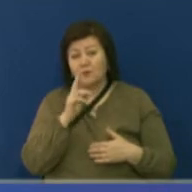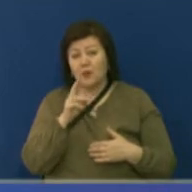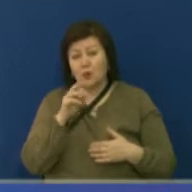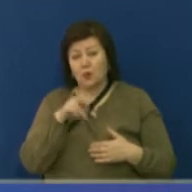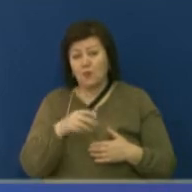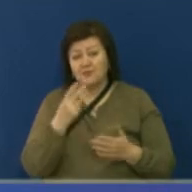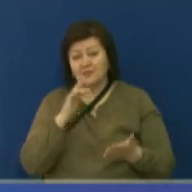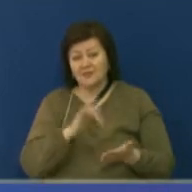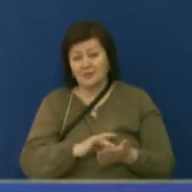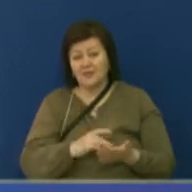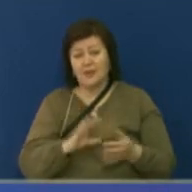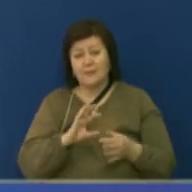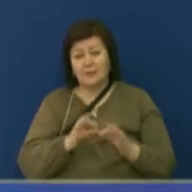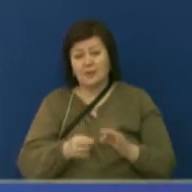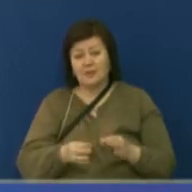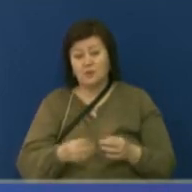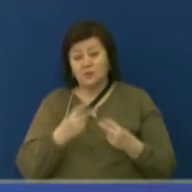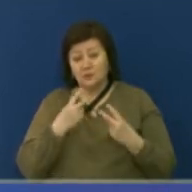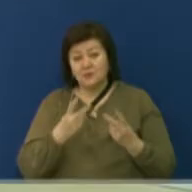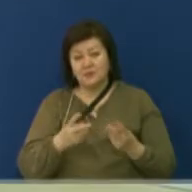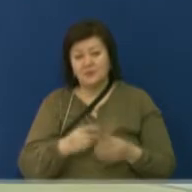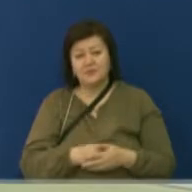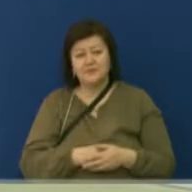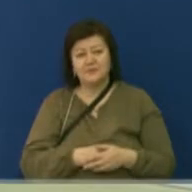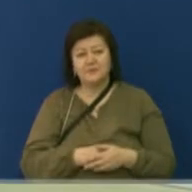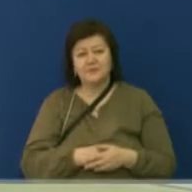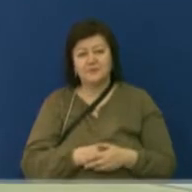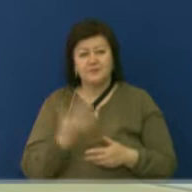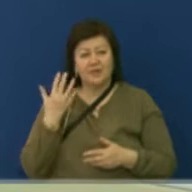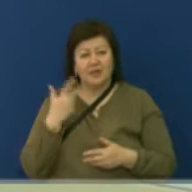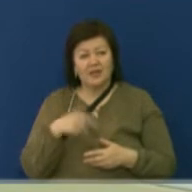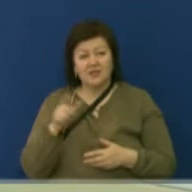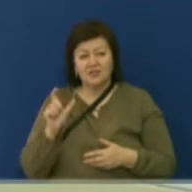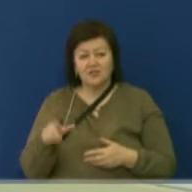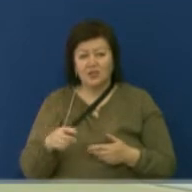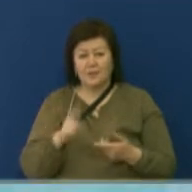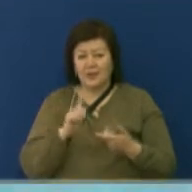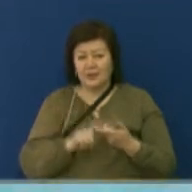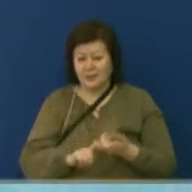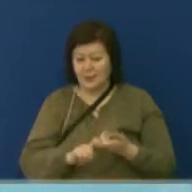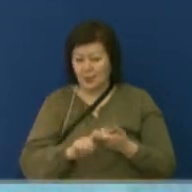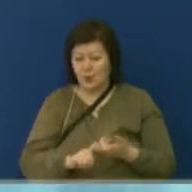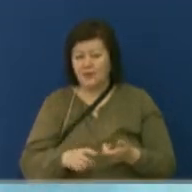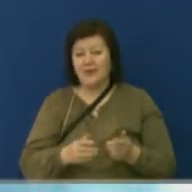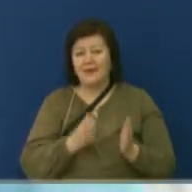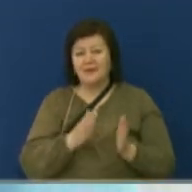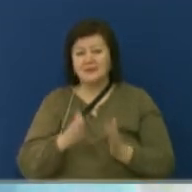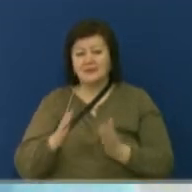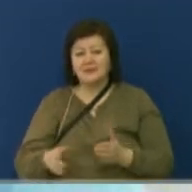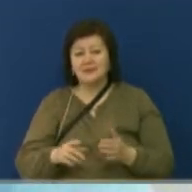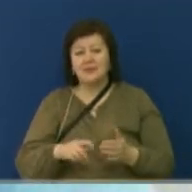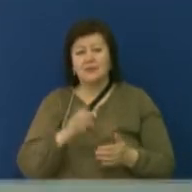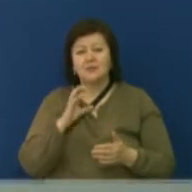говорят специалисты. Подробнее в следующем видеоматериале. Каждый гражданин, прикрепленный к системе социального медицинского